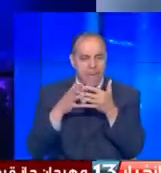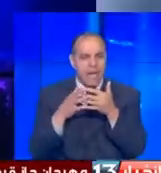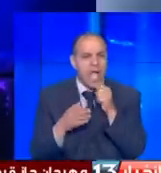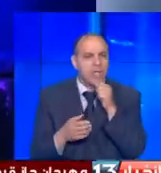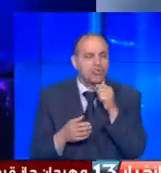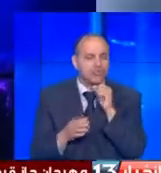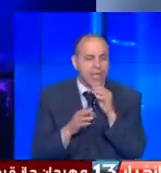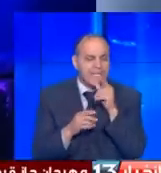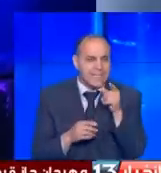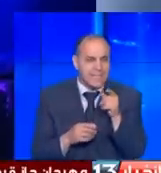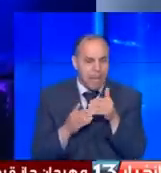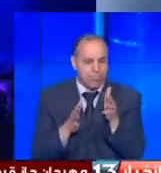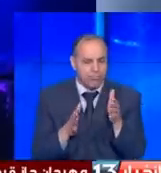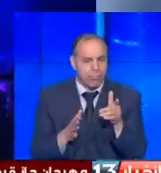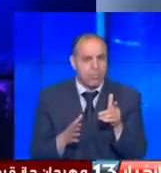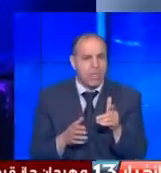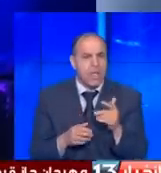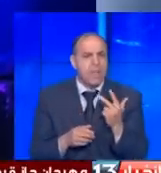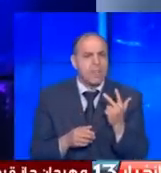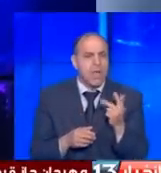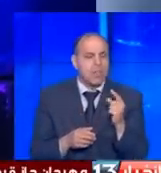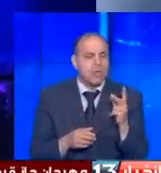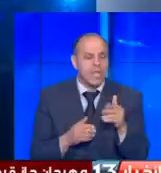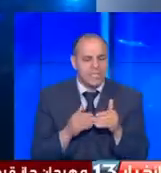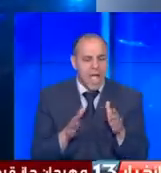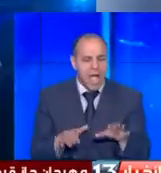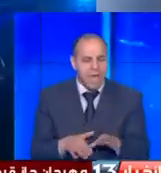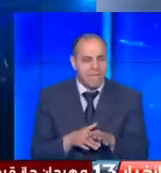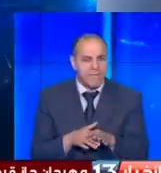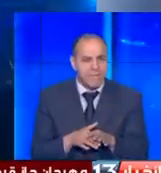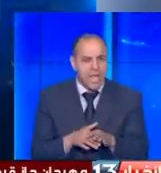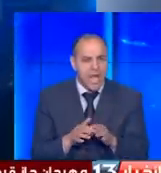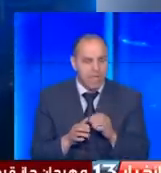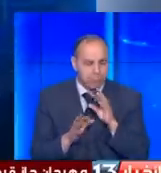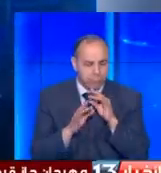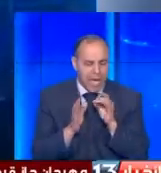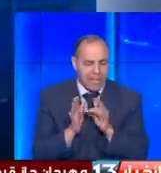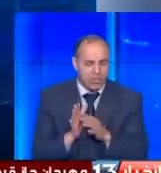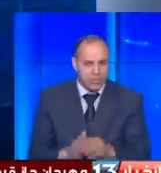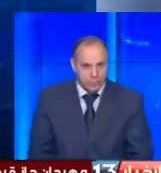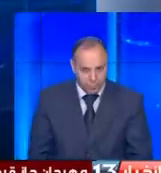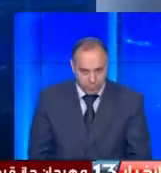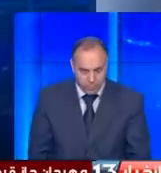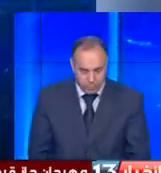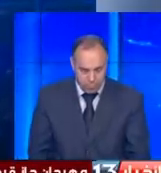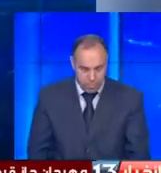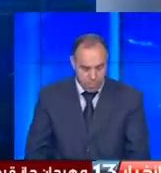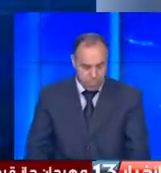جوندا جمهوره في افتتاح النسخة 13 من مهرجان جاز قرطاج.